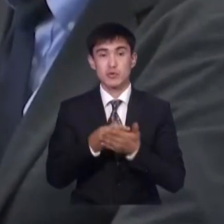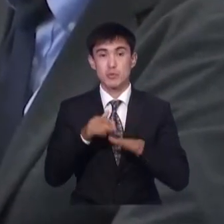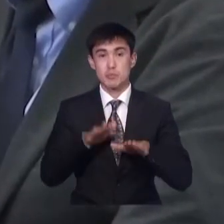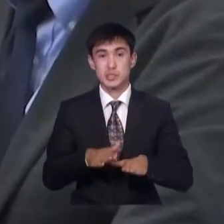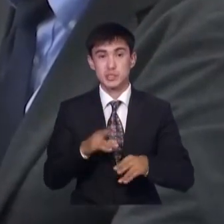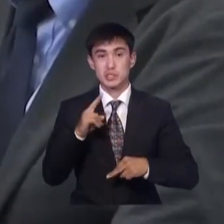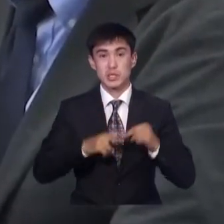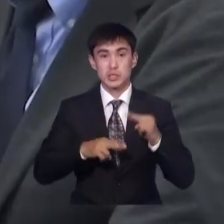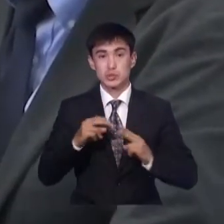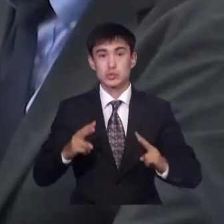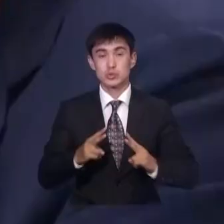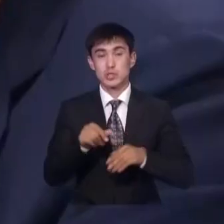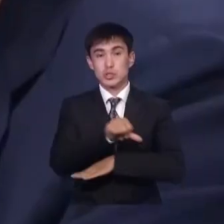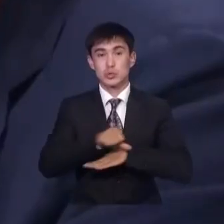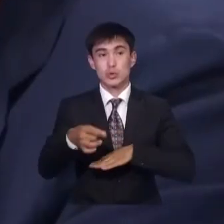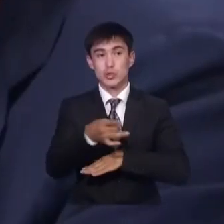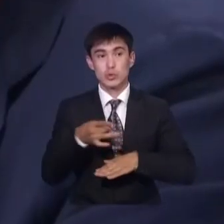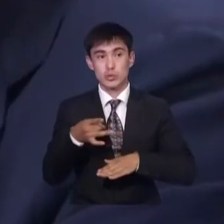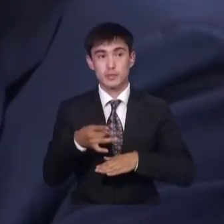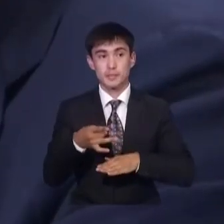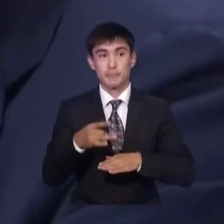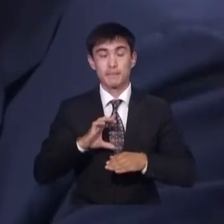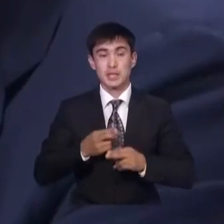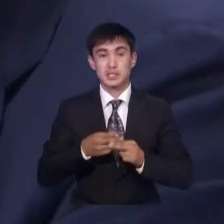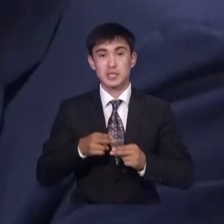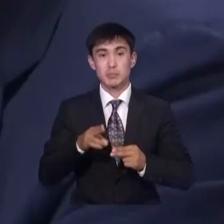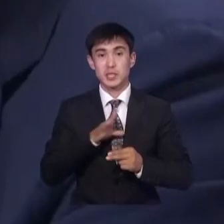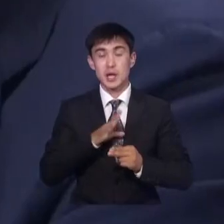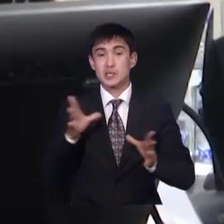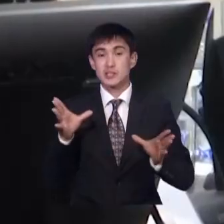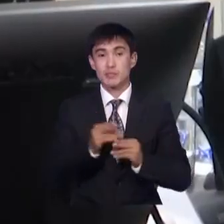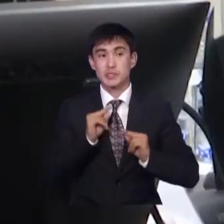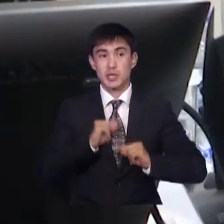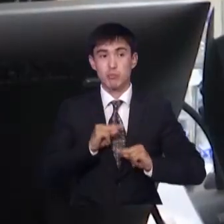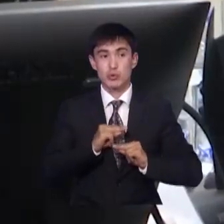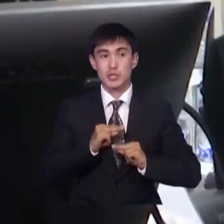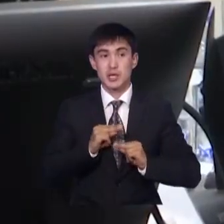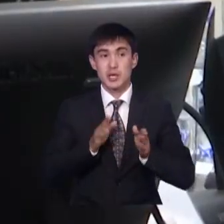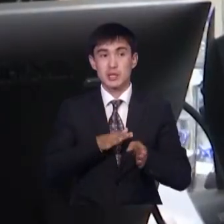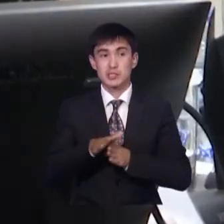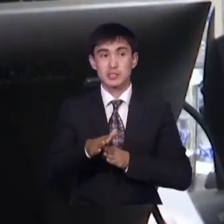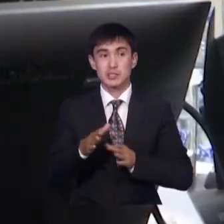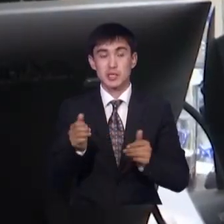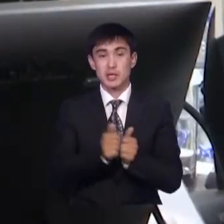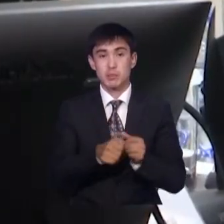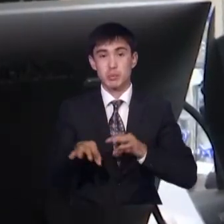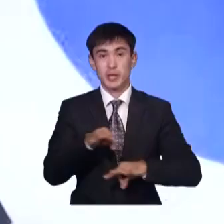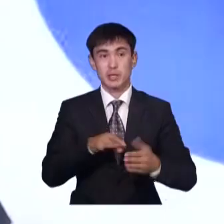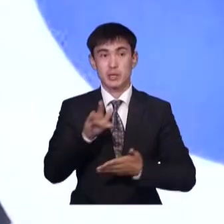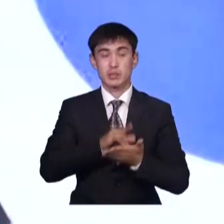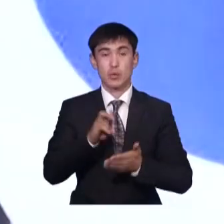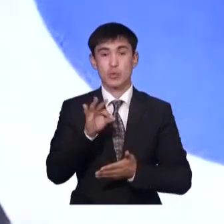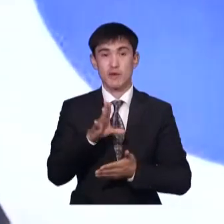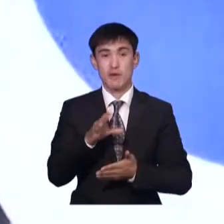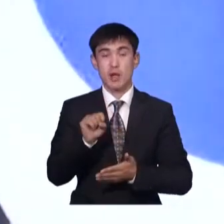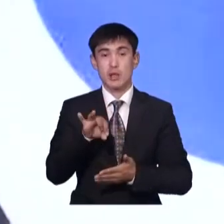в строительной индустрии на территории региона. В частности, речь шла о совместной работе в рамках реализации ряда проектов в городах Конаев